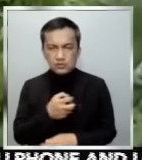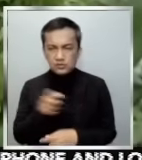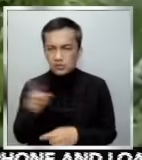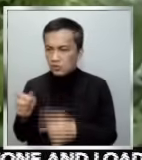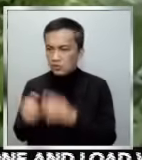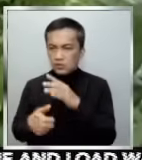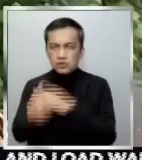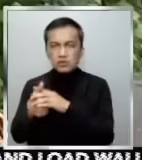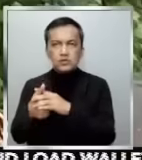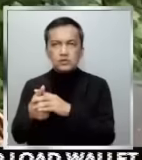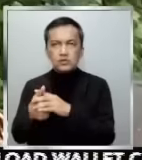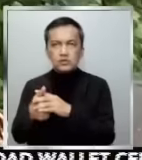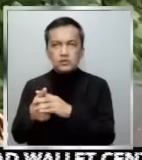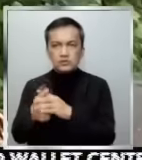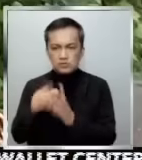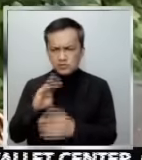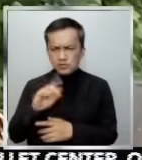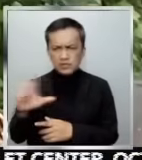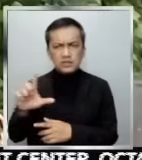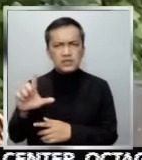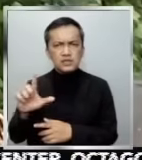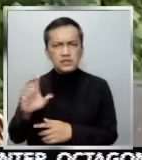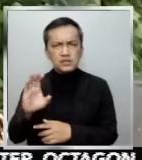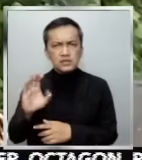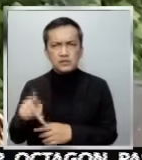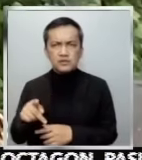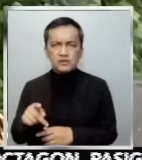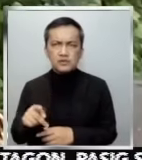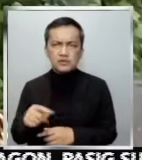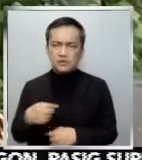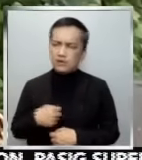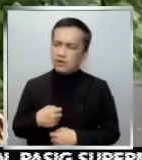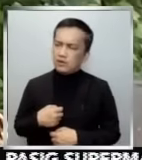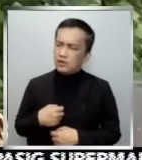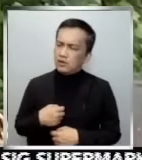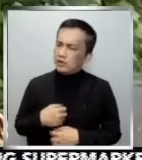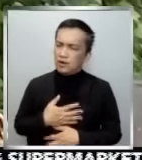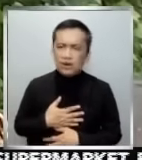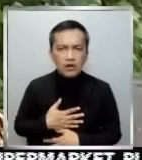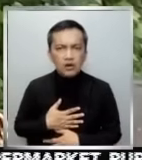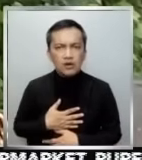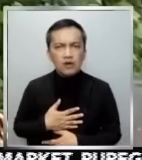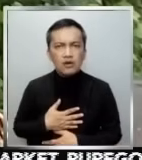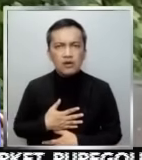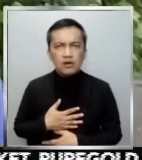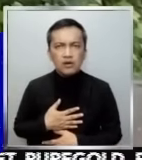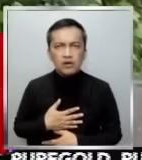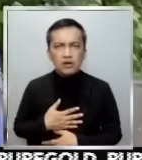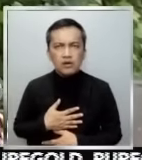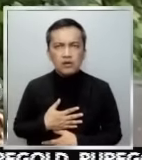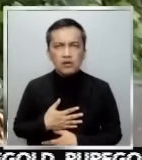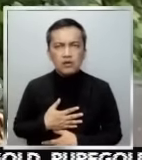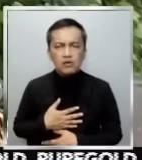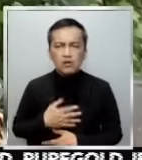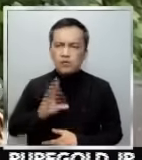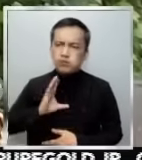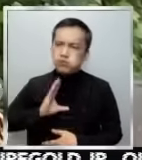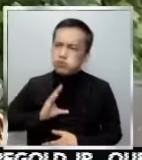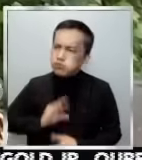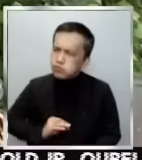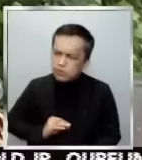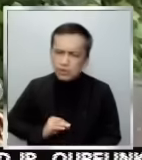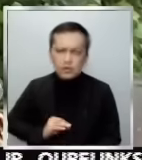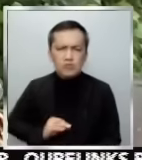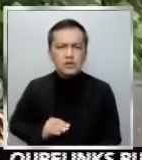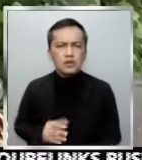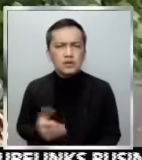Bill ko sa cellphone Syempre po naano rin po ako na pinanghinaan na rin po ako ng loob na